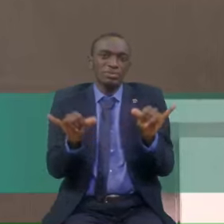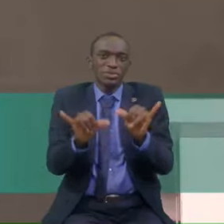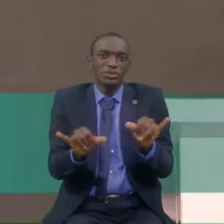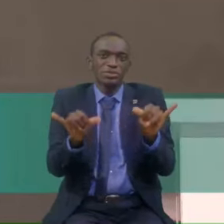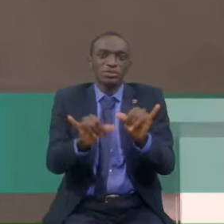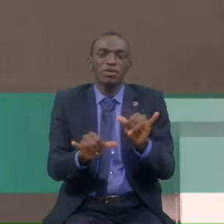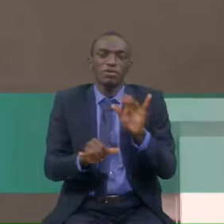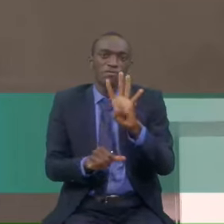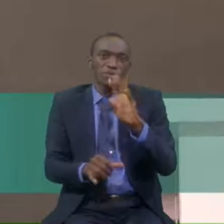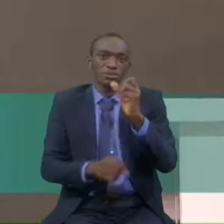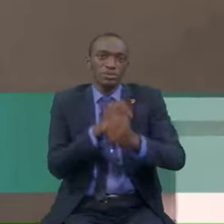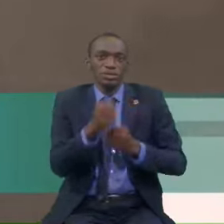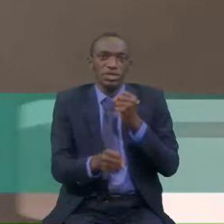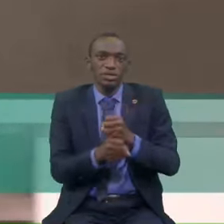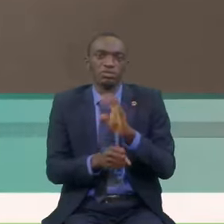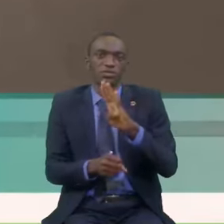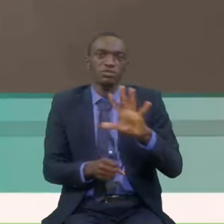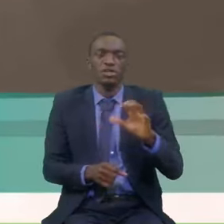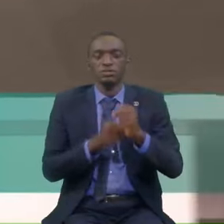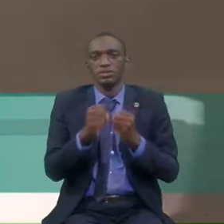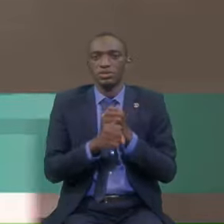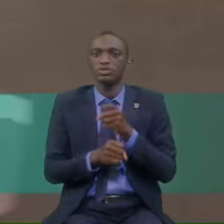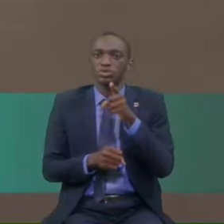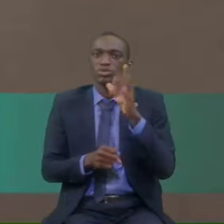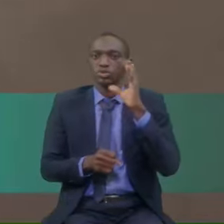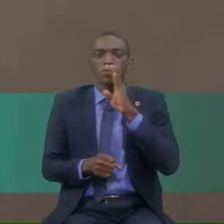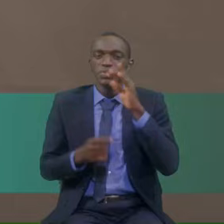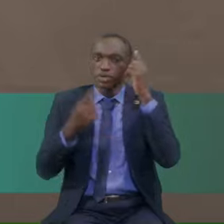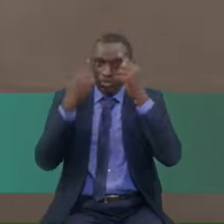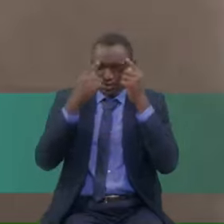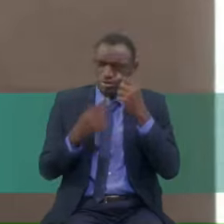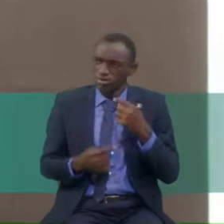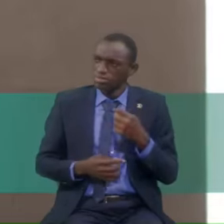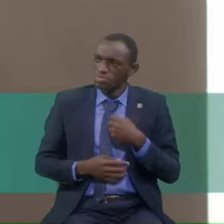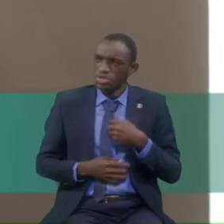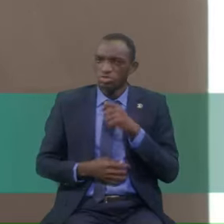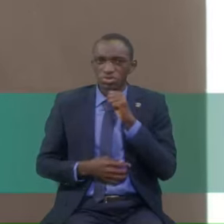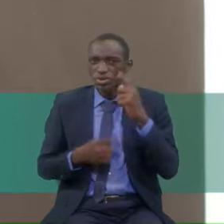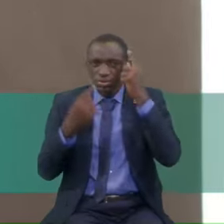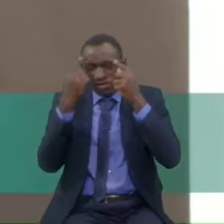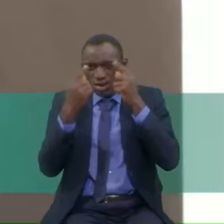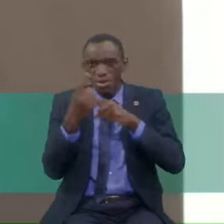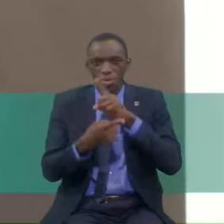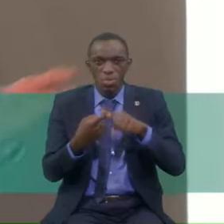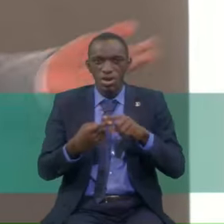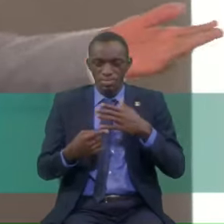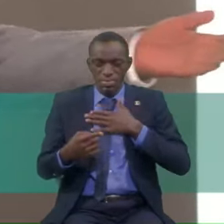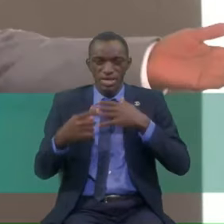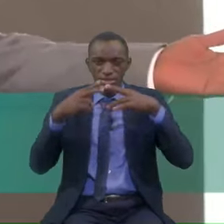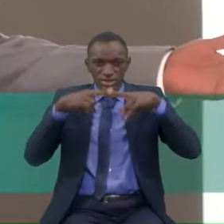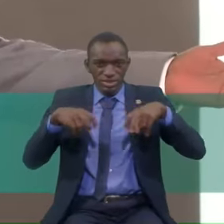depuis 40, 45 ans? On doit être préoccupé. Est-ce qu'on n'est pas préoccupé quand mon